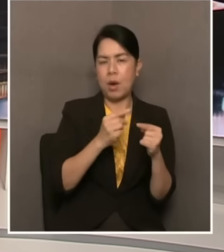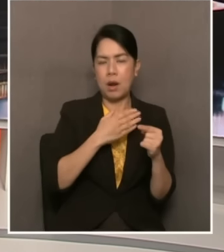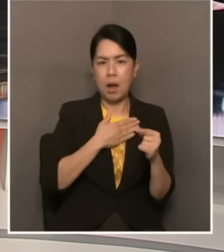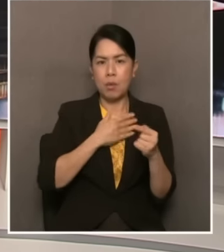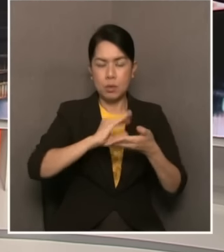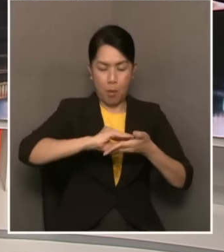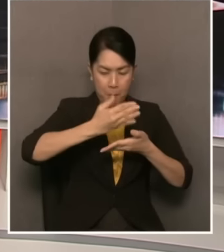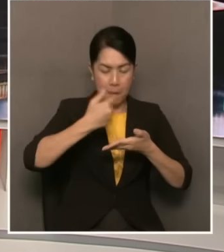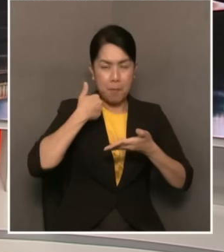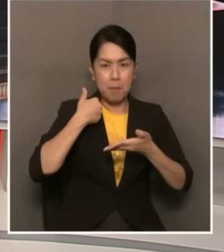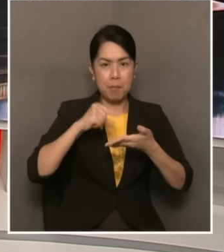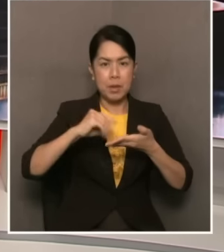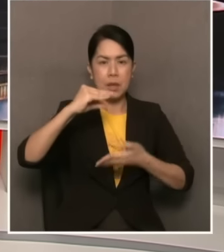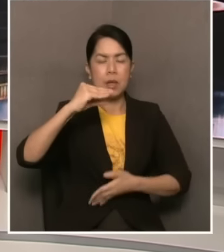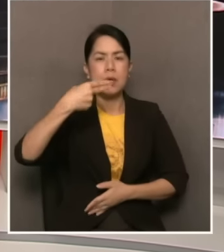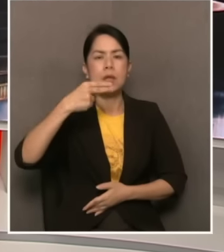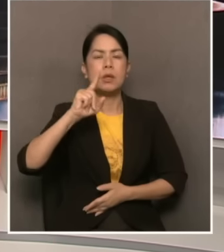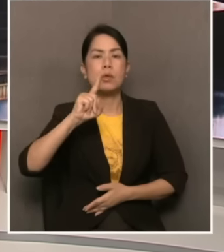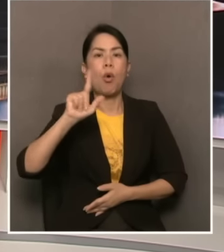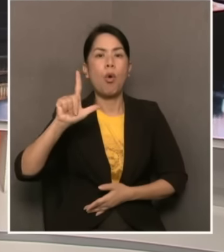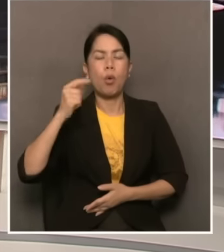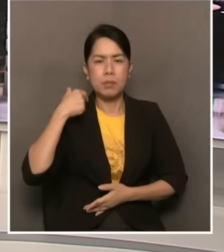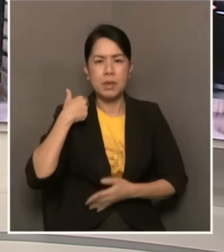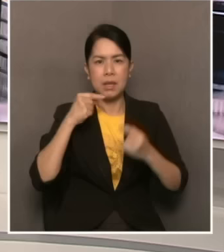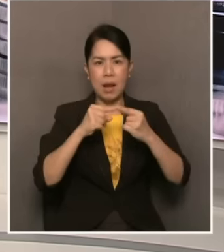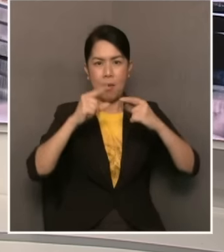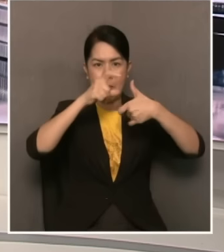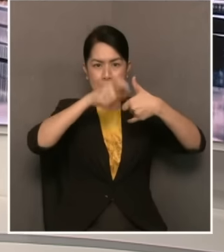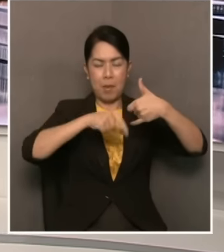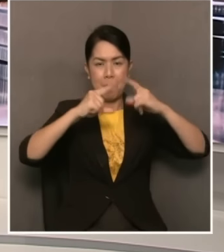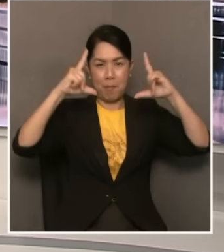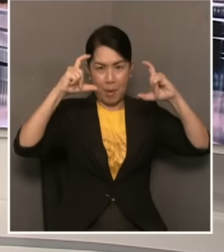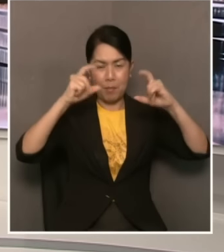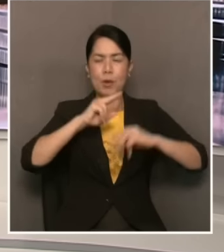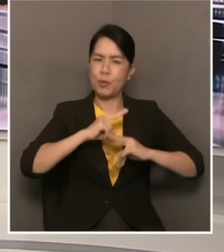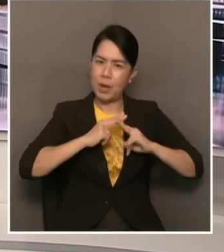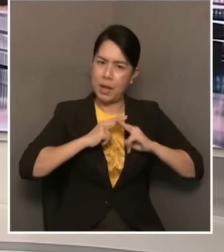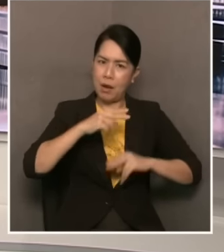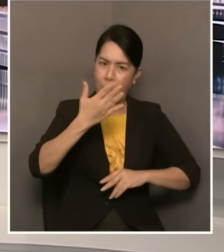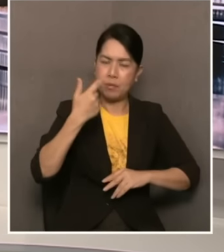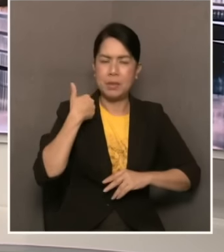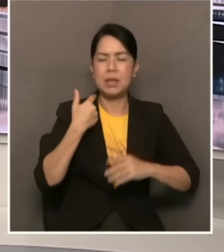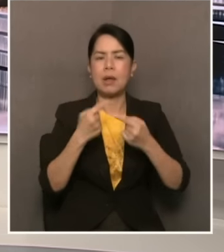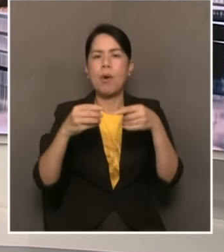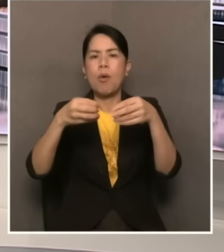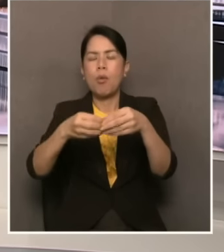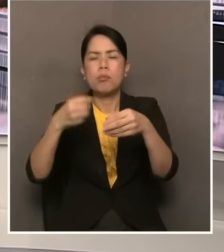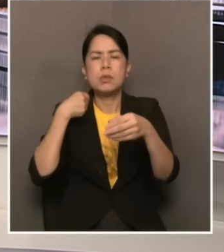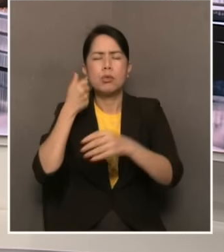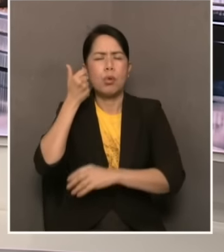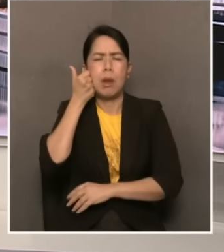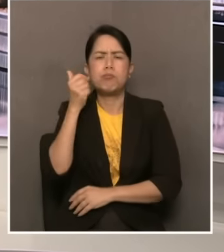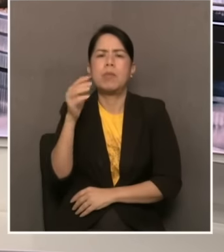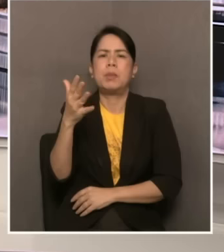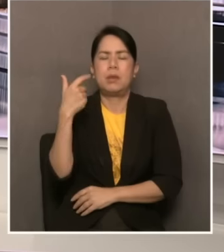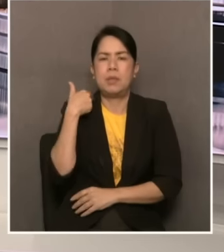sy từนใลมของกมสมารทโฟนเป็กลมเกมตกนะคะที่จะเปิดให้ลงทะเบีน